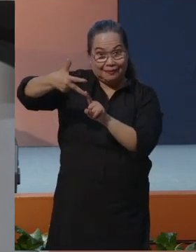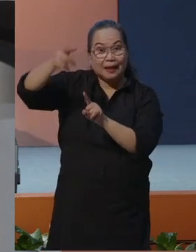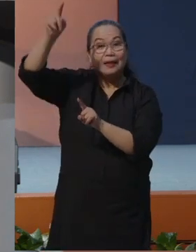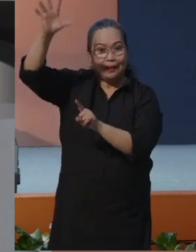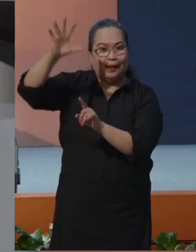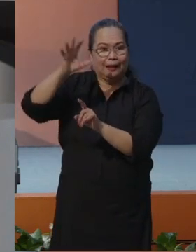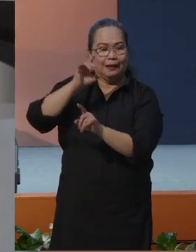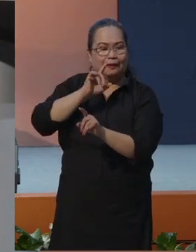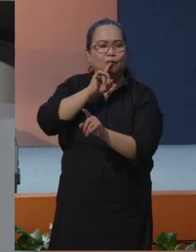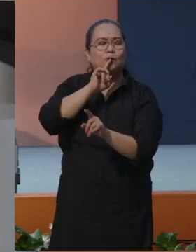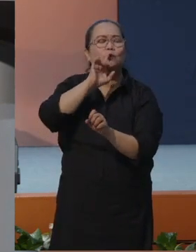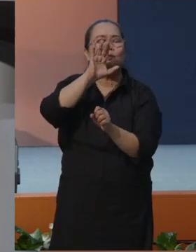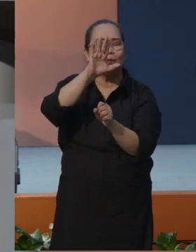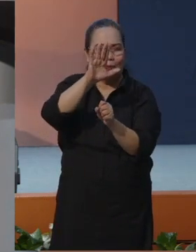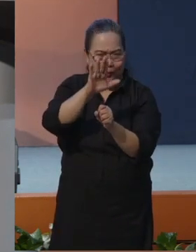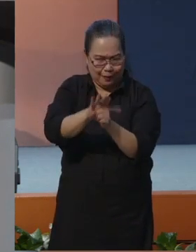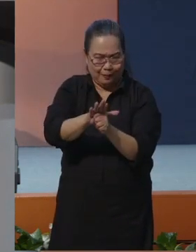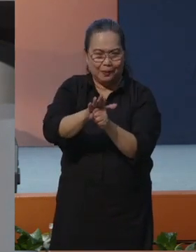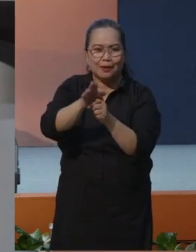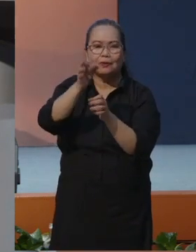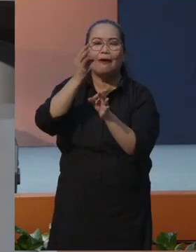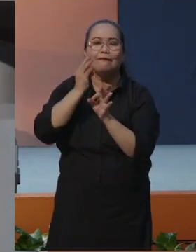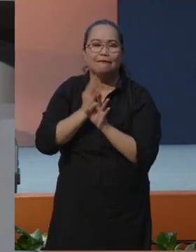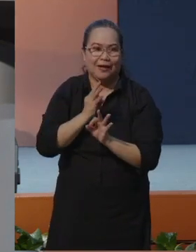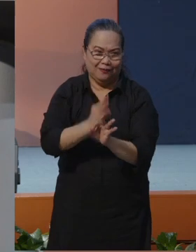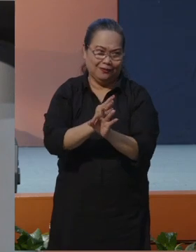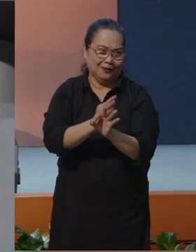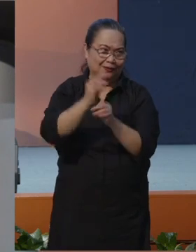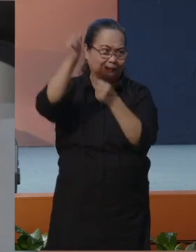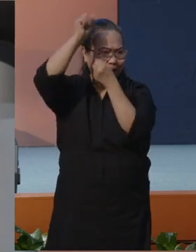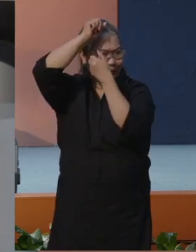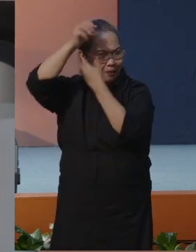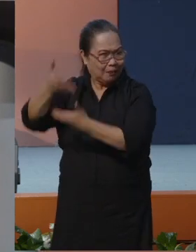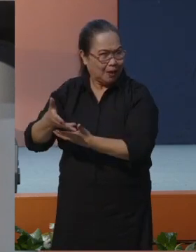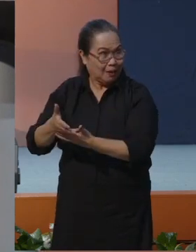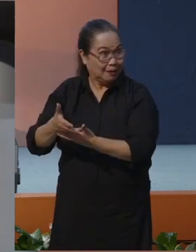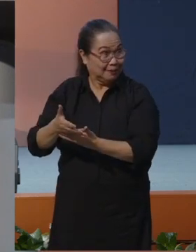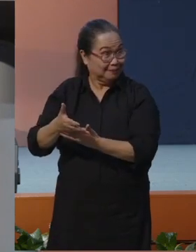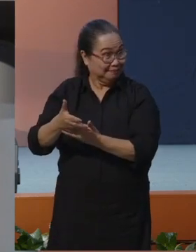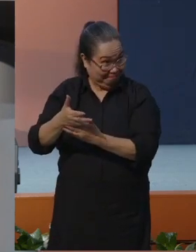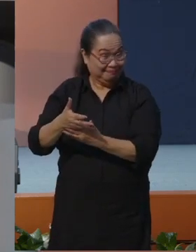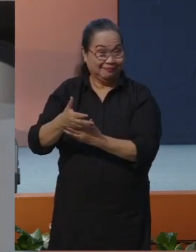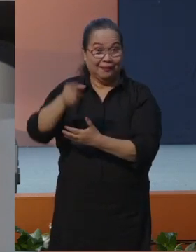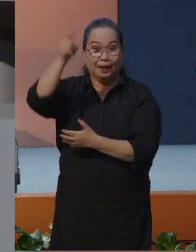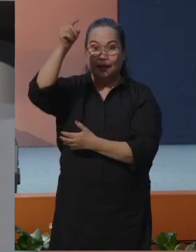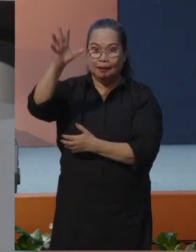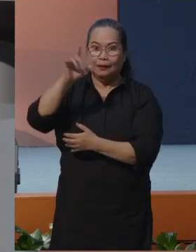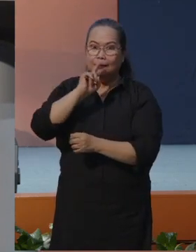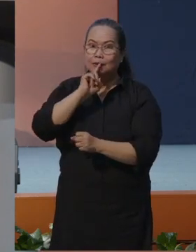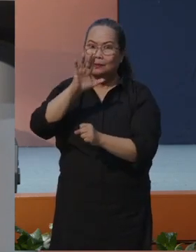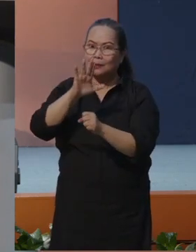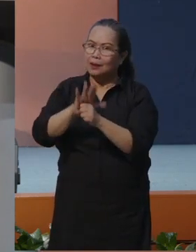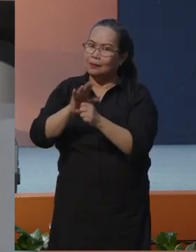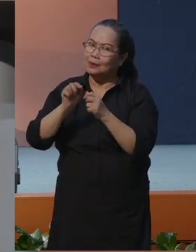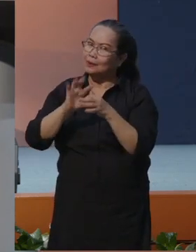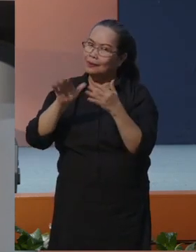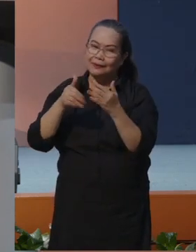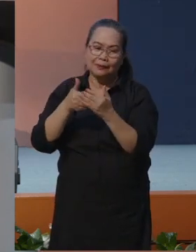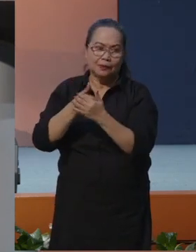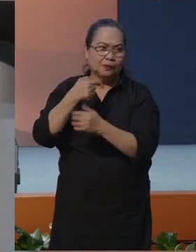ating pananampalataya at pagsunod sa Kanya. Bagaman tapat ang Diyos sa Kanyang mga pangako at sa